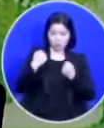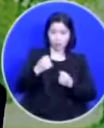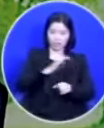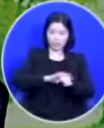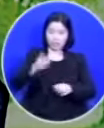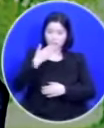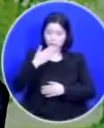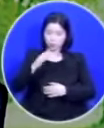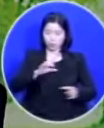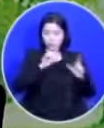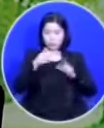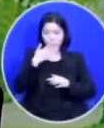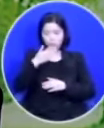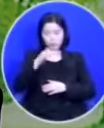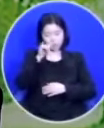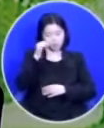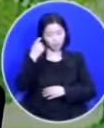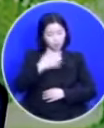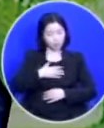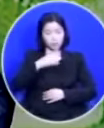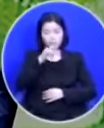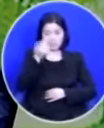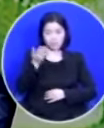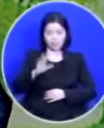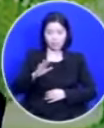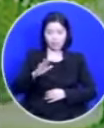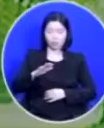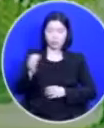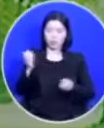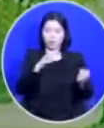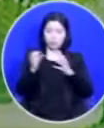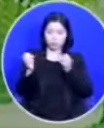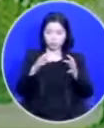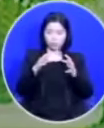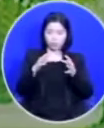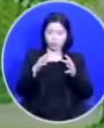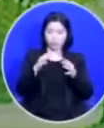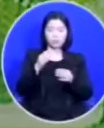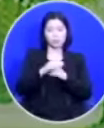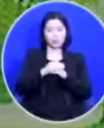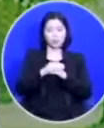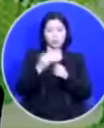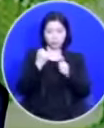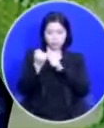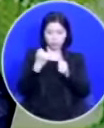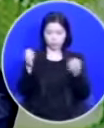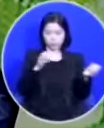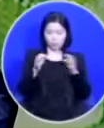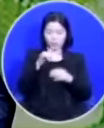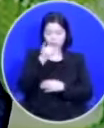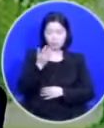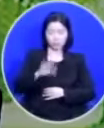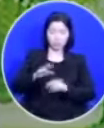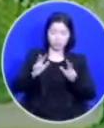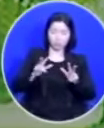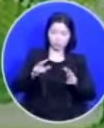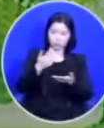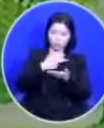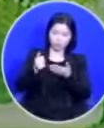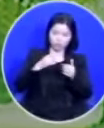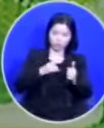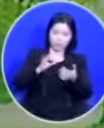걱정 했었거든요 이것이 우리 부부의 주된 대화 꺼리 였구요 하지만 지금은 주께 쓰인